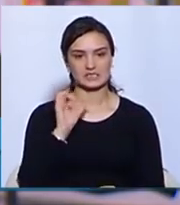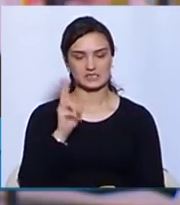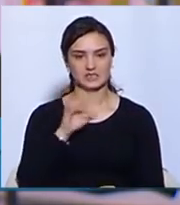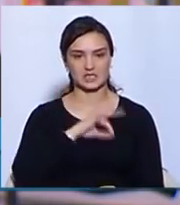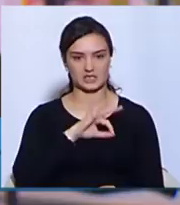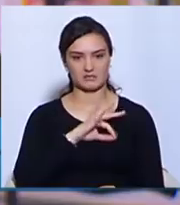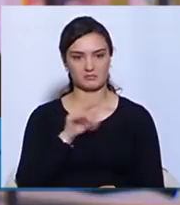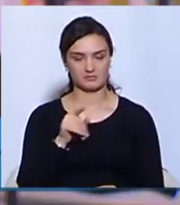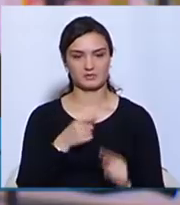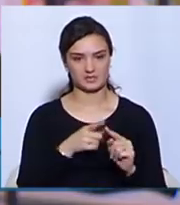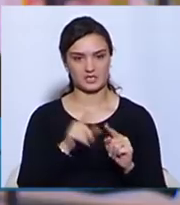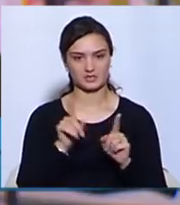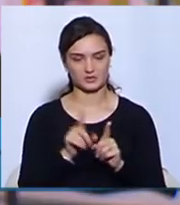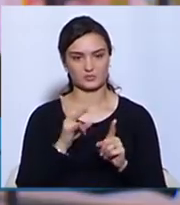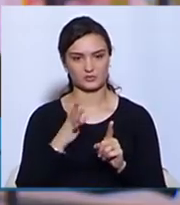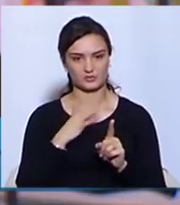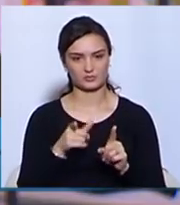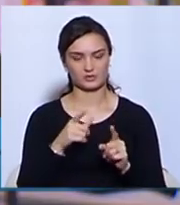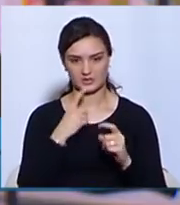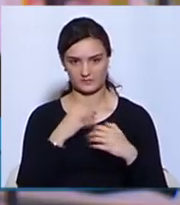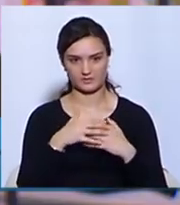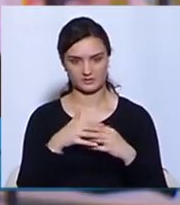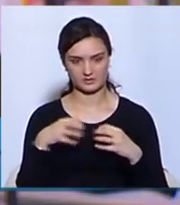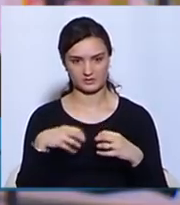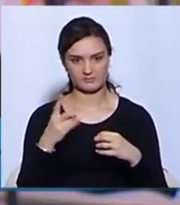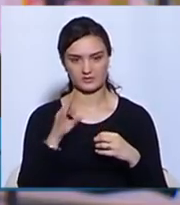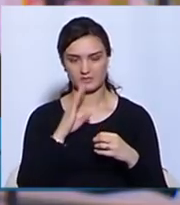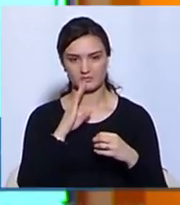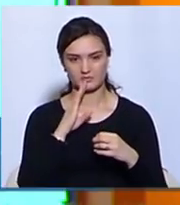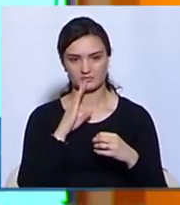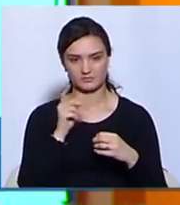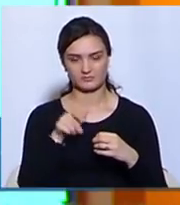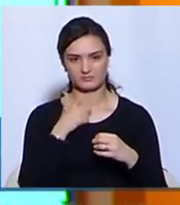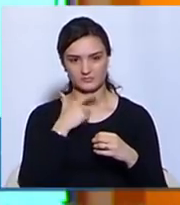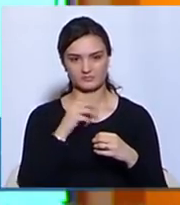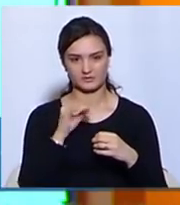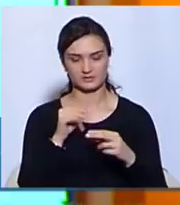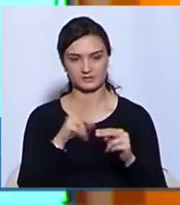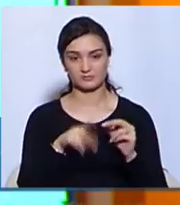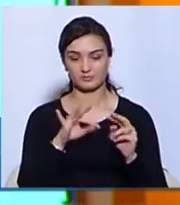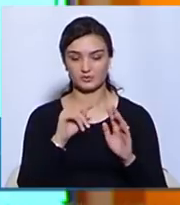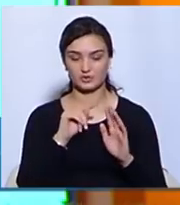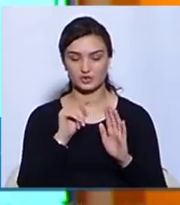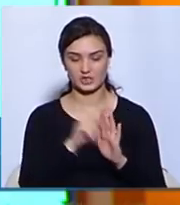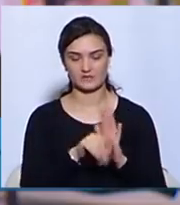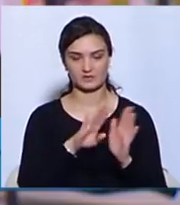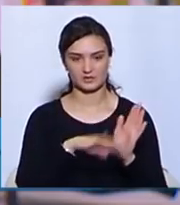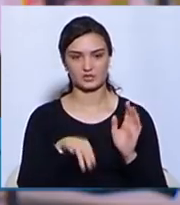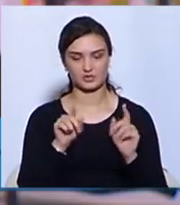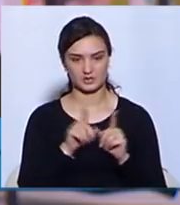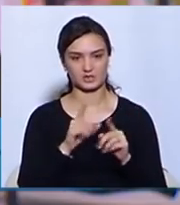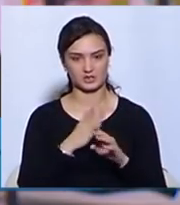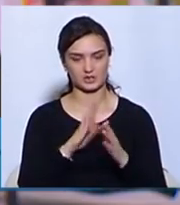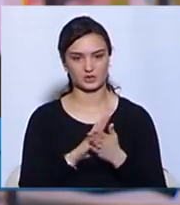რისკსარგებლის სასწორზე და აი ასე უნდა მოვექცეთ საკვერცხეს. თუმცა მაკა, ჩარევის გარეშე დაასრულეთ. ჩარევის გარეშეც არსებობს